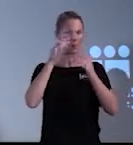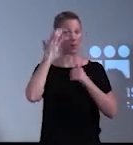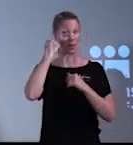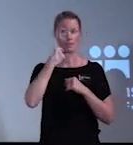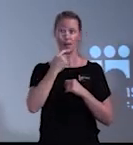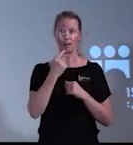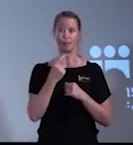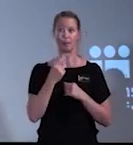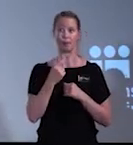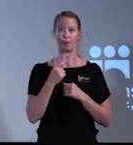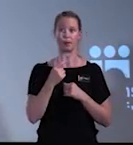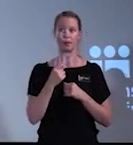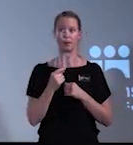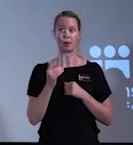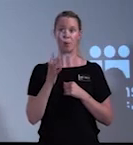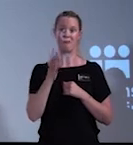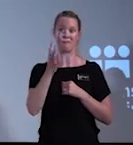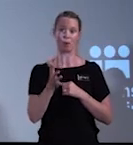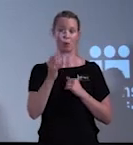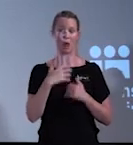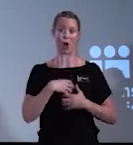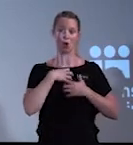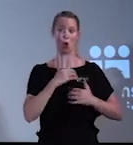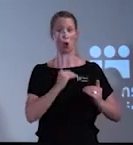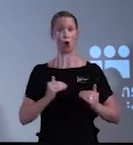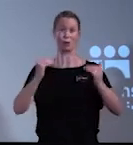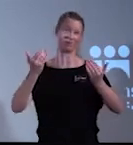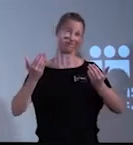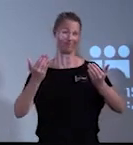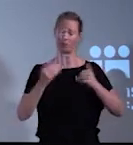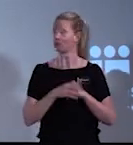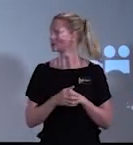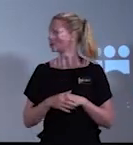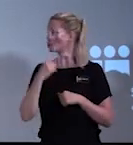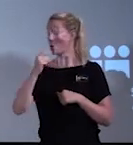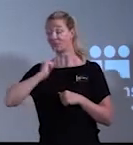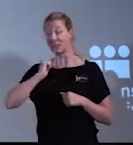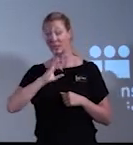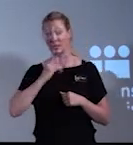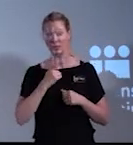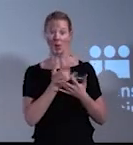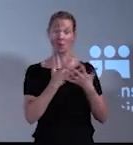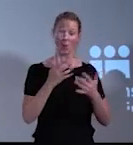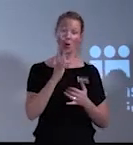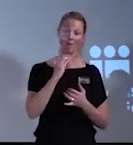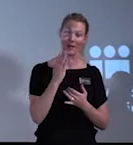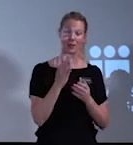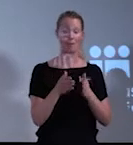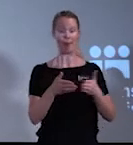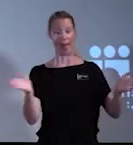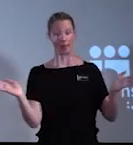att är 5 kronor en chockhöjning? Jo, men om ni pratar om ändå tillgänglighet och mångfald och bredda och så